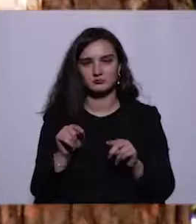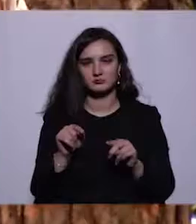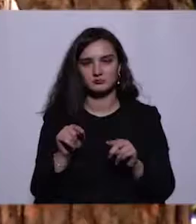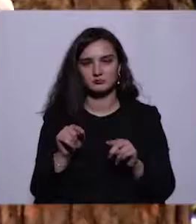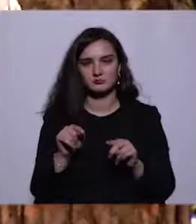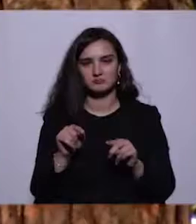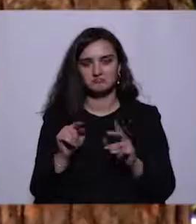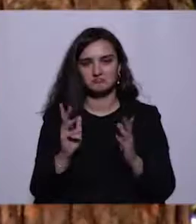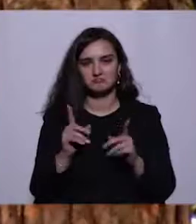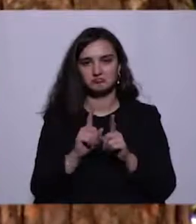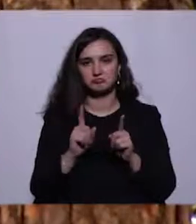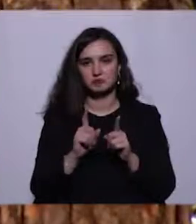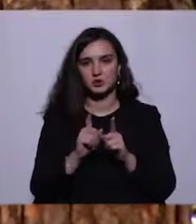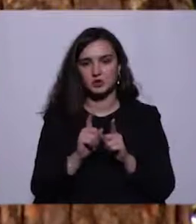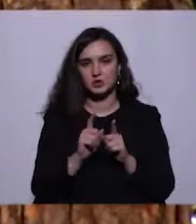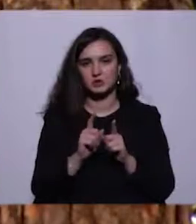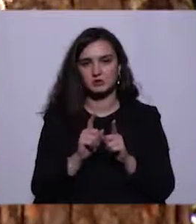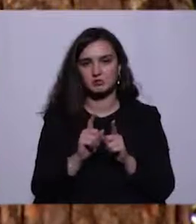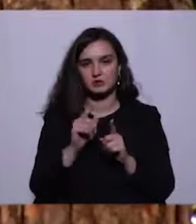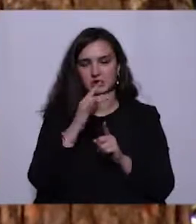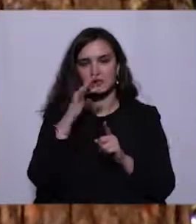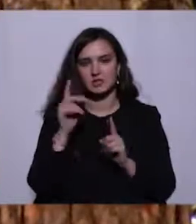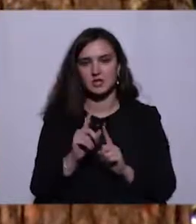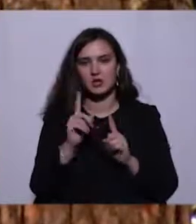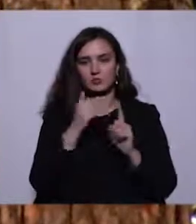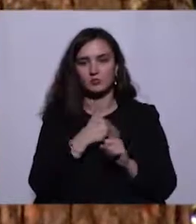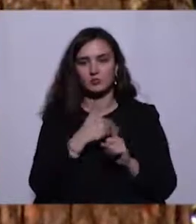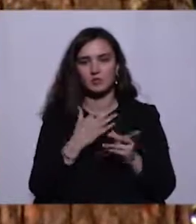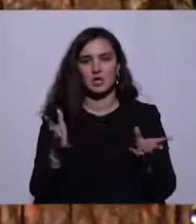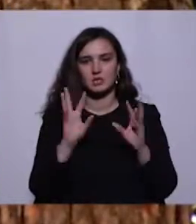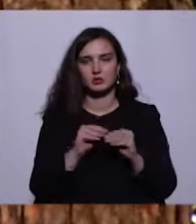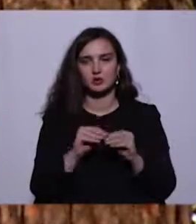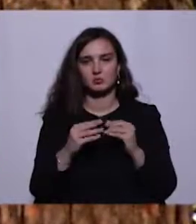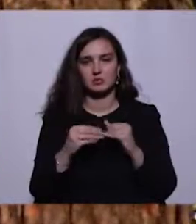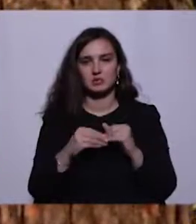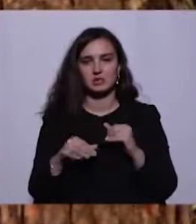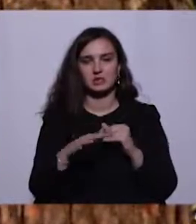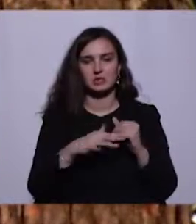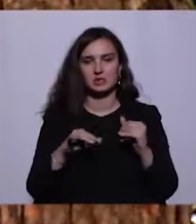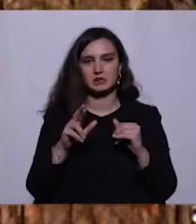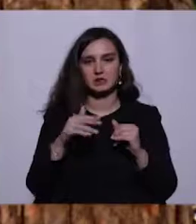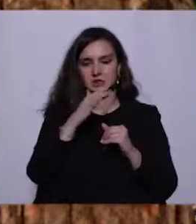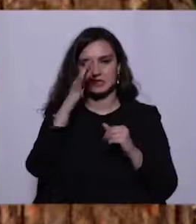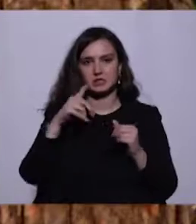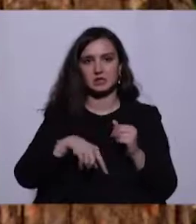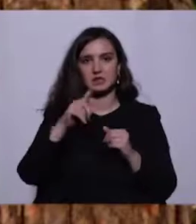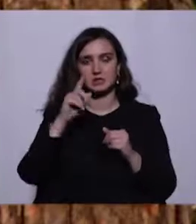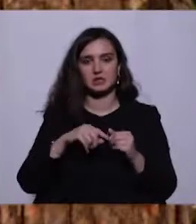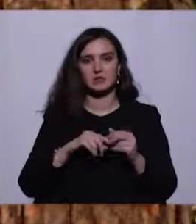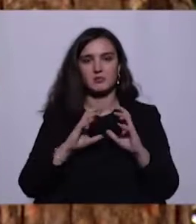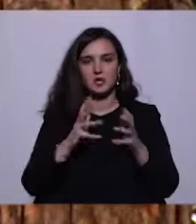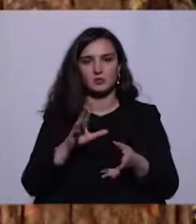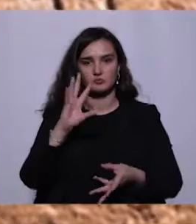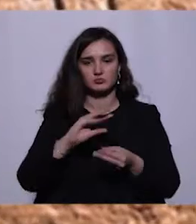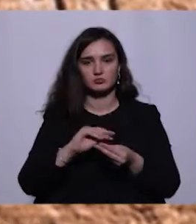კათედრალური ტაძრებივით მიიწევენ ცისკენ, თითქოს უნდათ რომ გაერთიანონ მიწიერი და ზეციერი სამყაროები